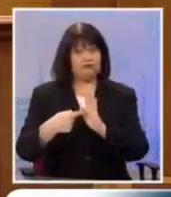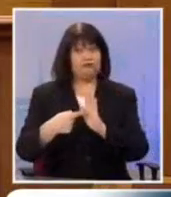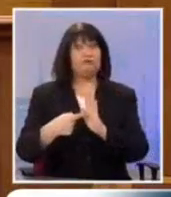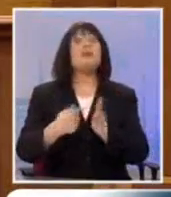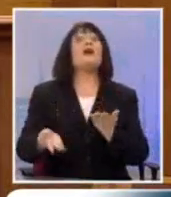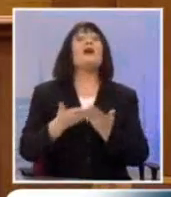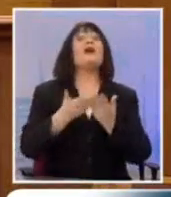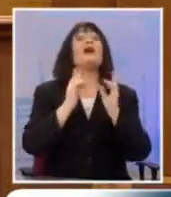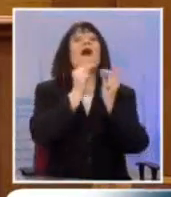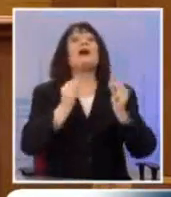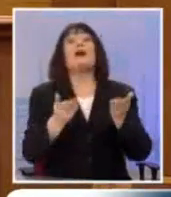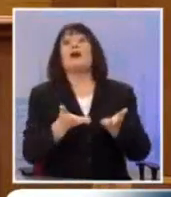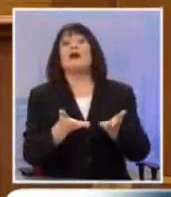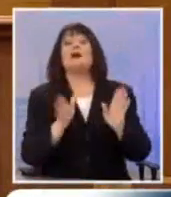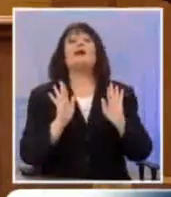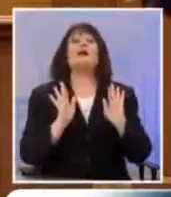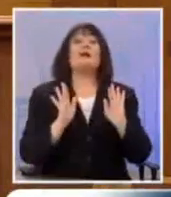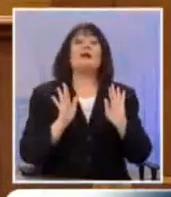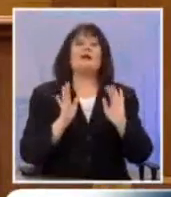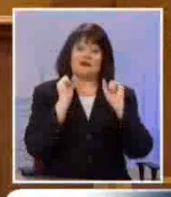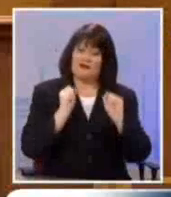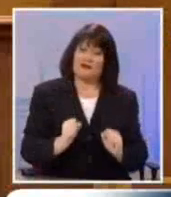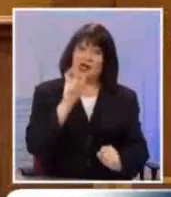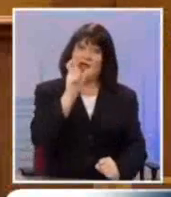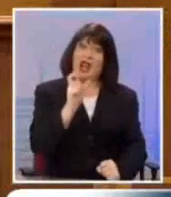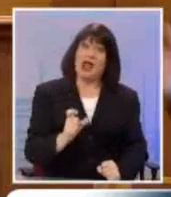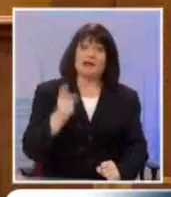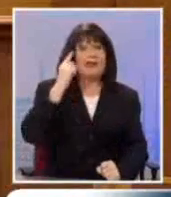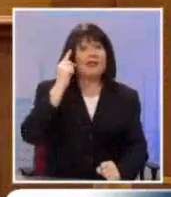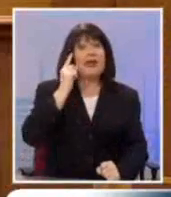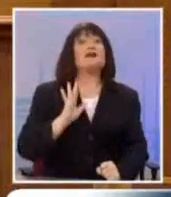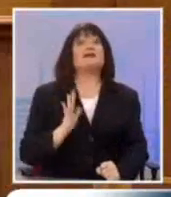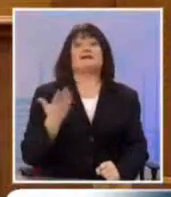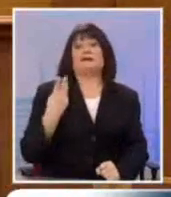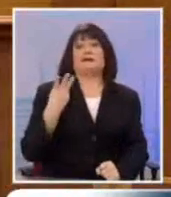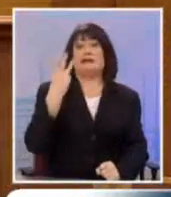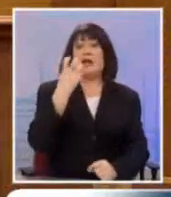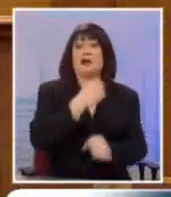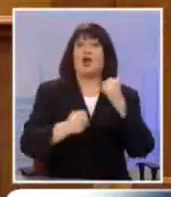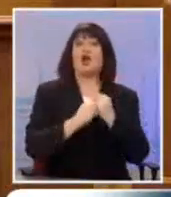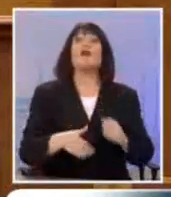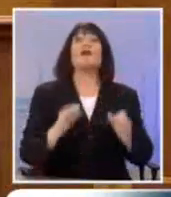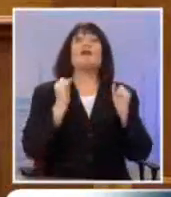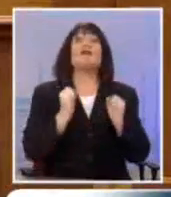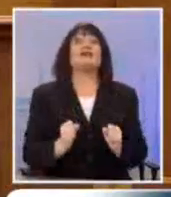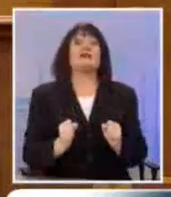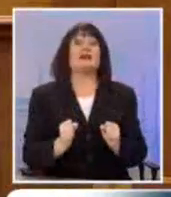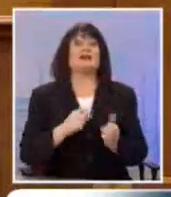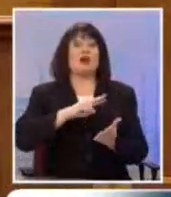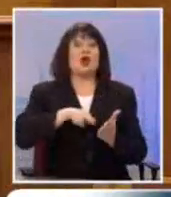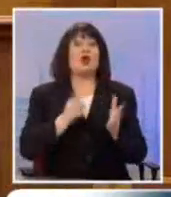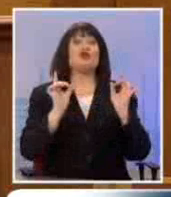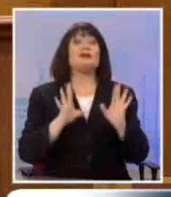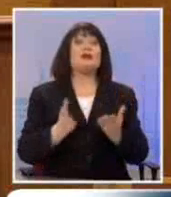συμβάλανε σε αυτά τα αποτελέσματα. Δεν ήταν οι κυρίαρχες ιδέες τα τελευταία 30 χρόνια. Δεν παίξανε κανένα